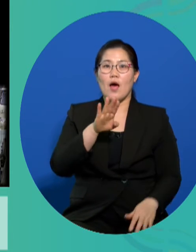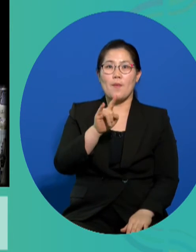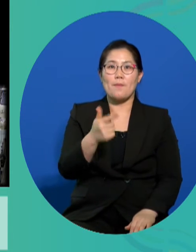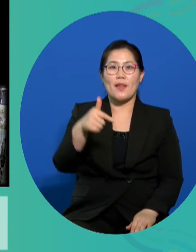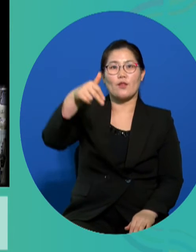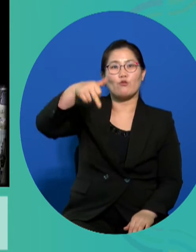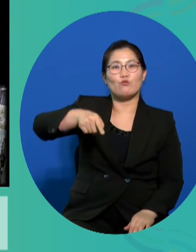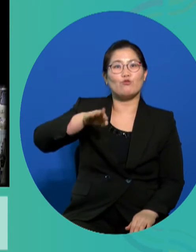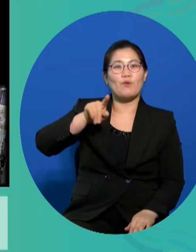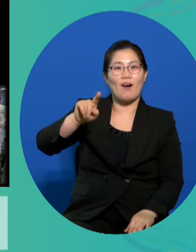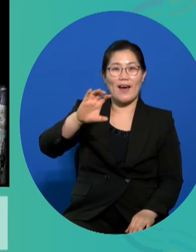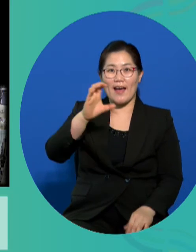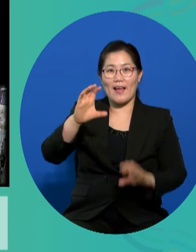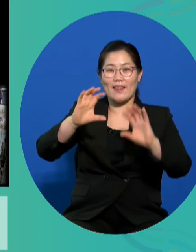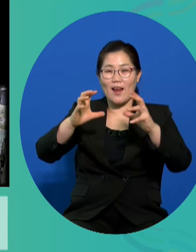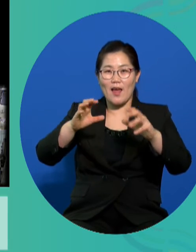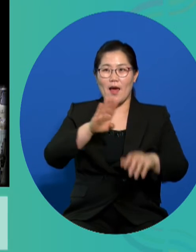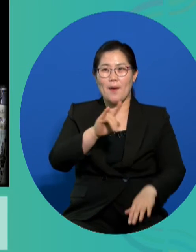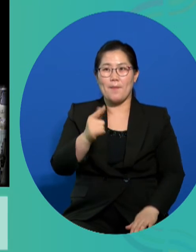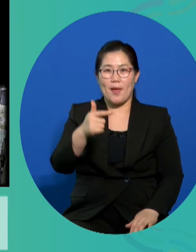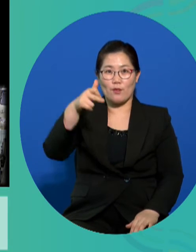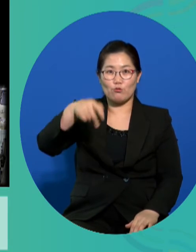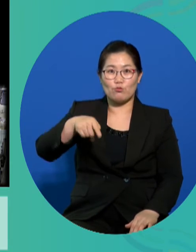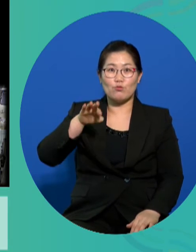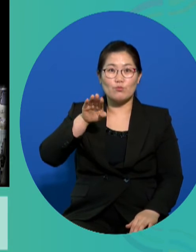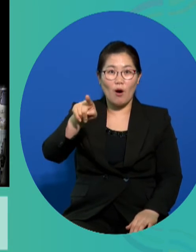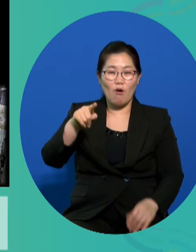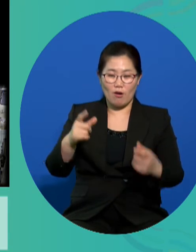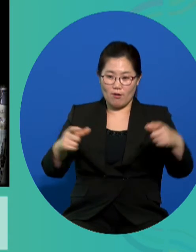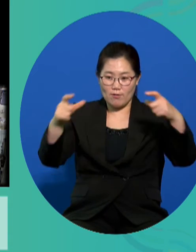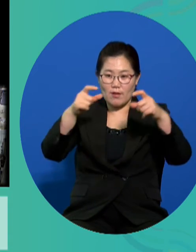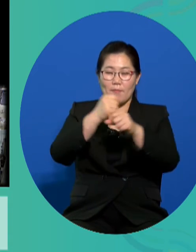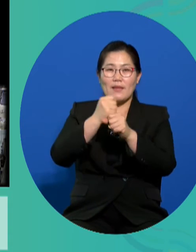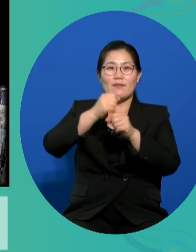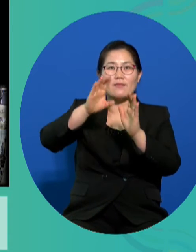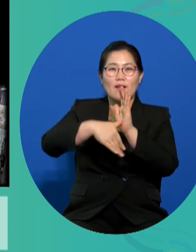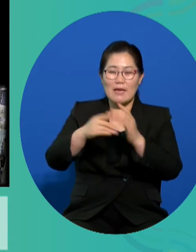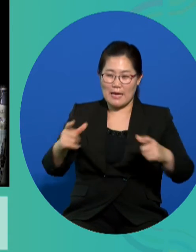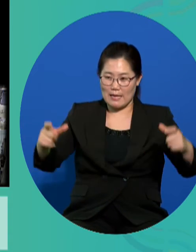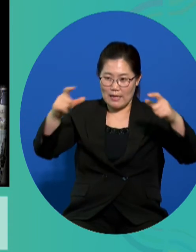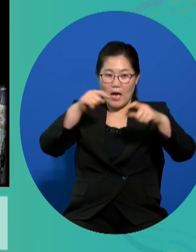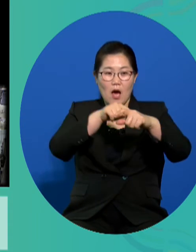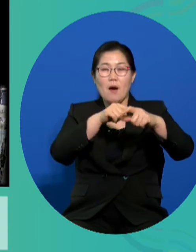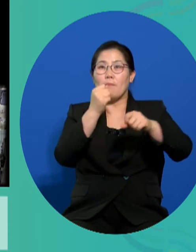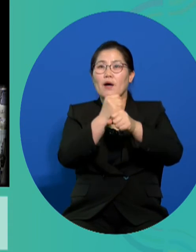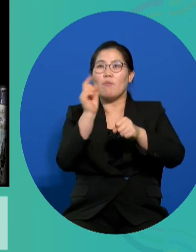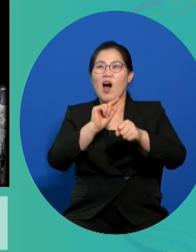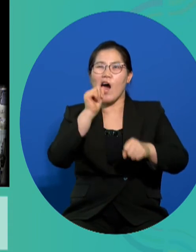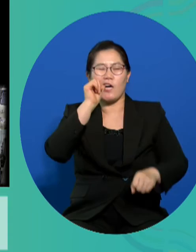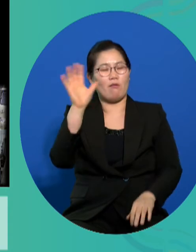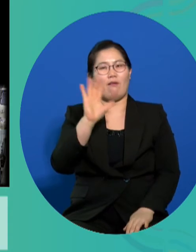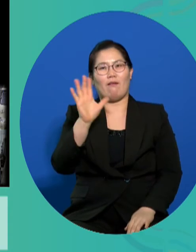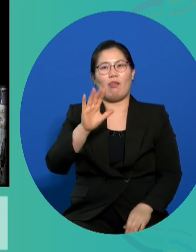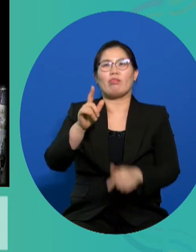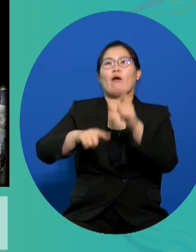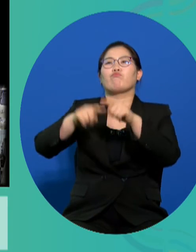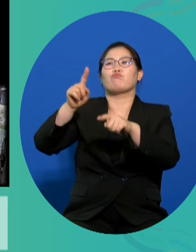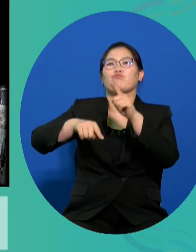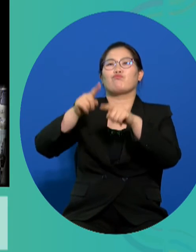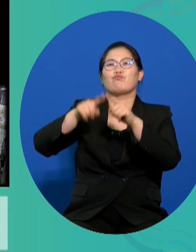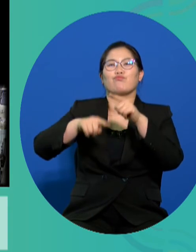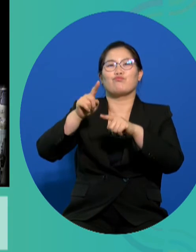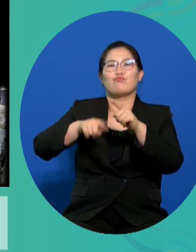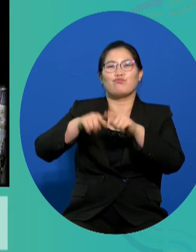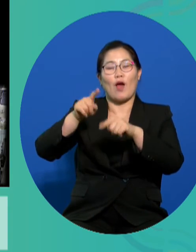짓는데 실내를 폐 목조로 지었습니다. 다 버려야 되는 소나무가 썩어가지고 버려야 되는 그런